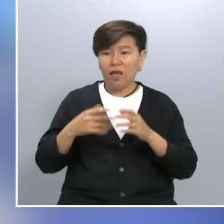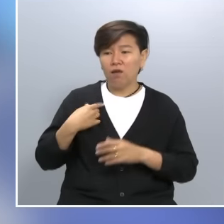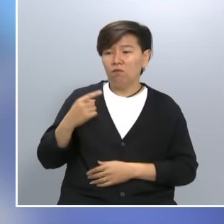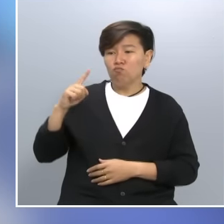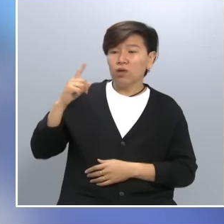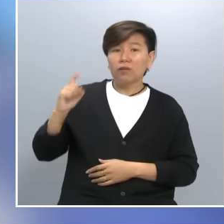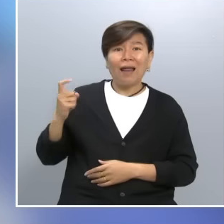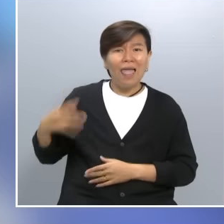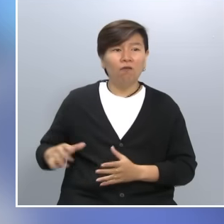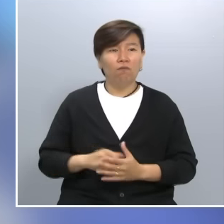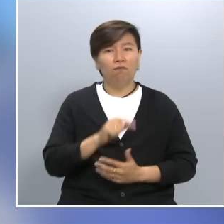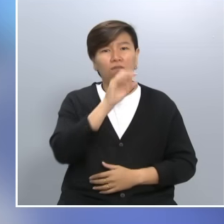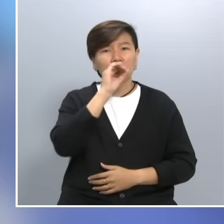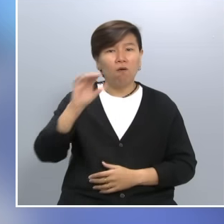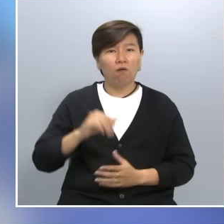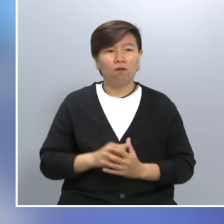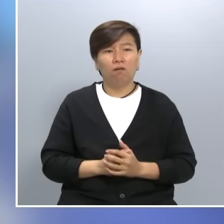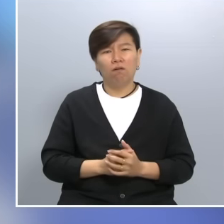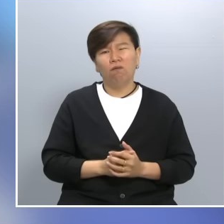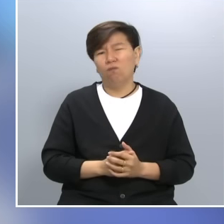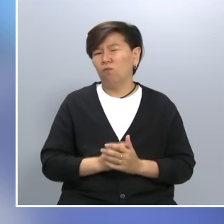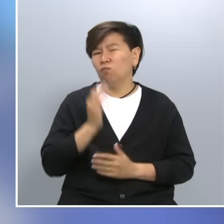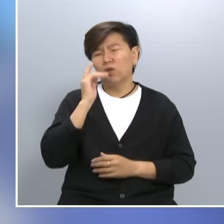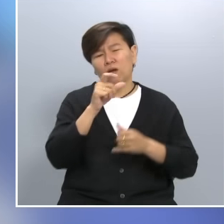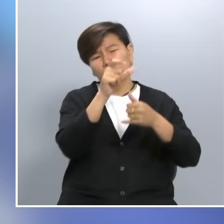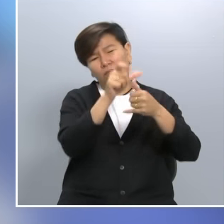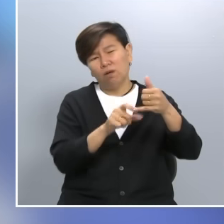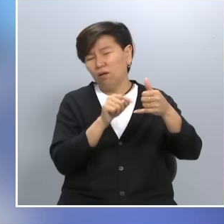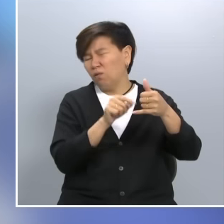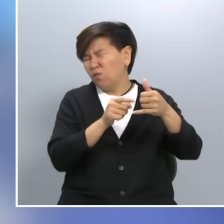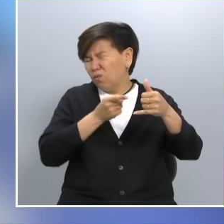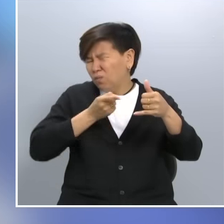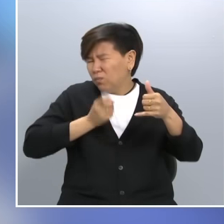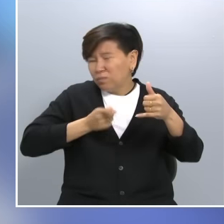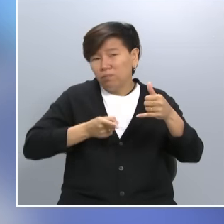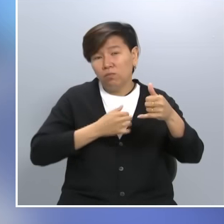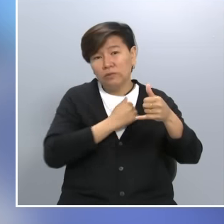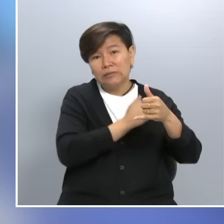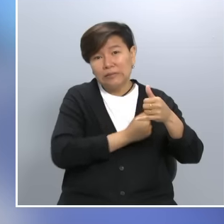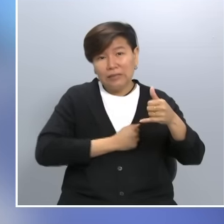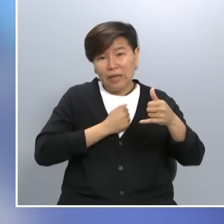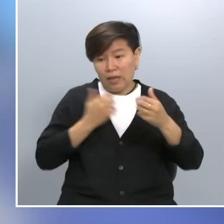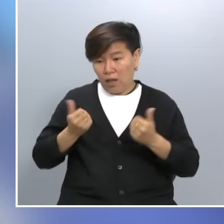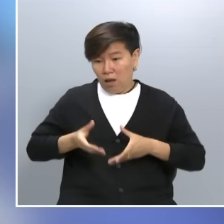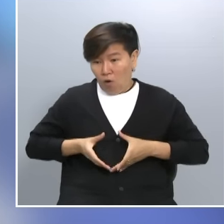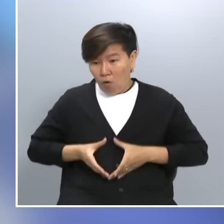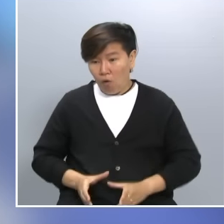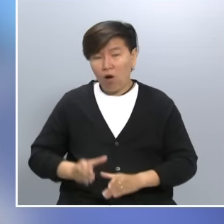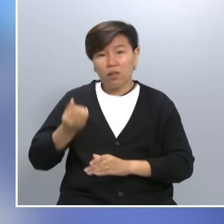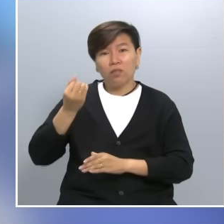แล้วแฟนของเธอค่ะมีพฤติกรรมแบบนี้มาตลอดแล้ววันที่ช้ำใจมากๆก็คือวันคลอด 16